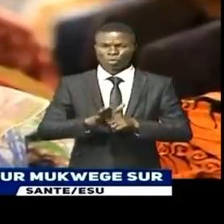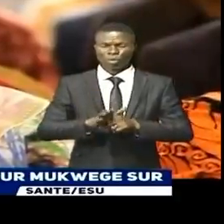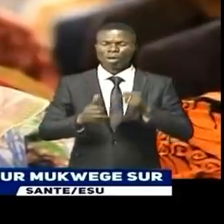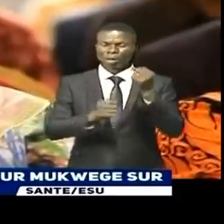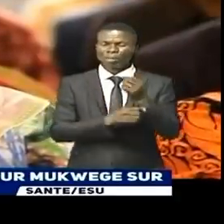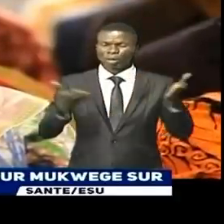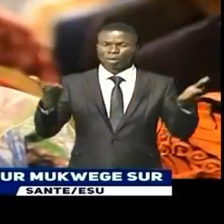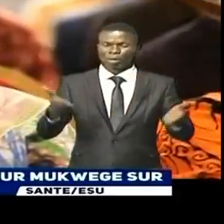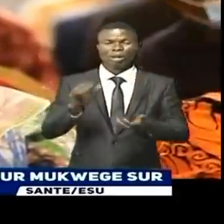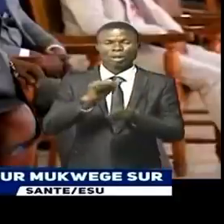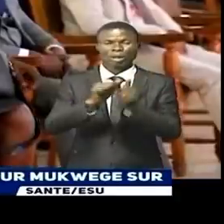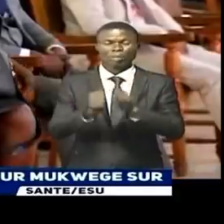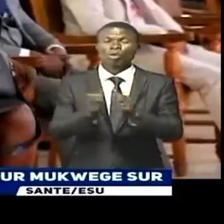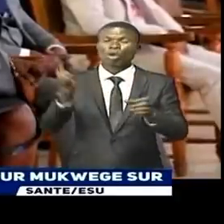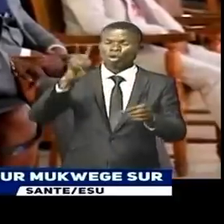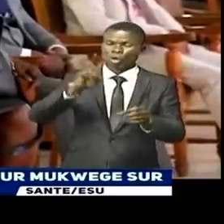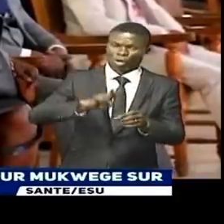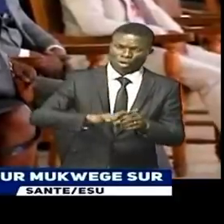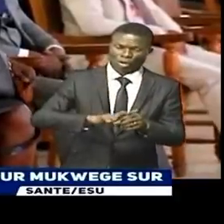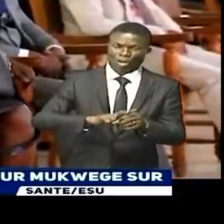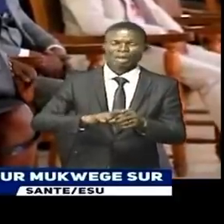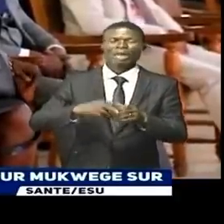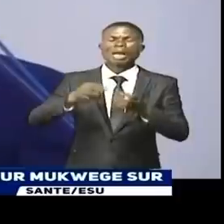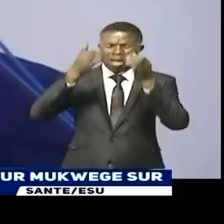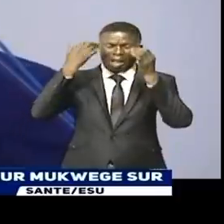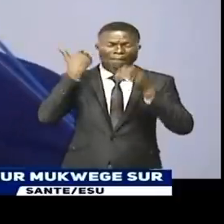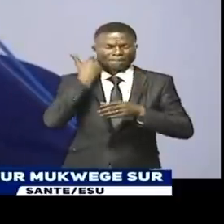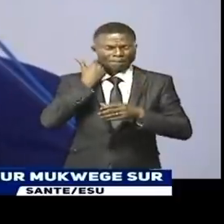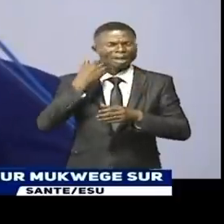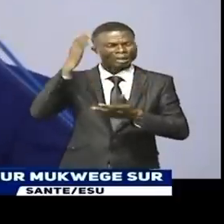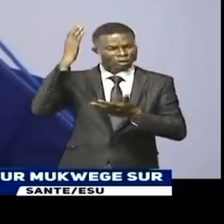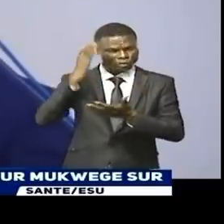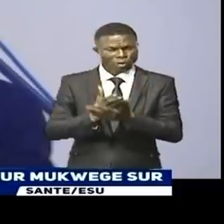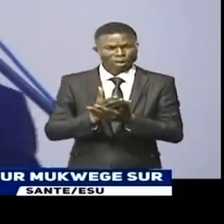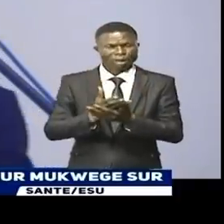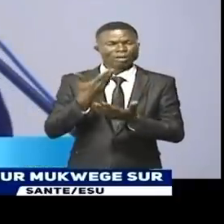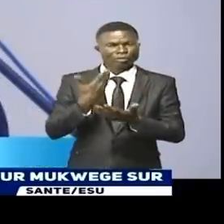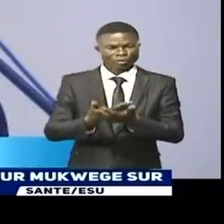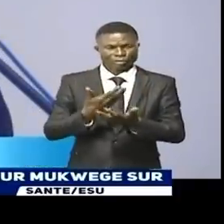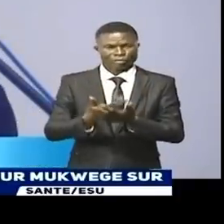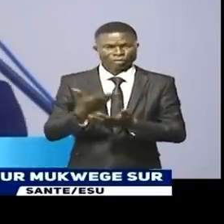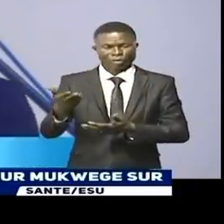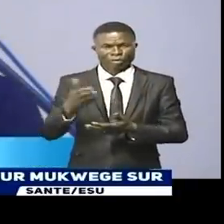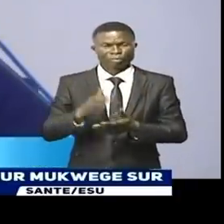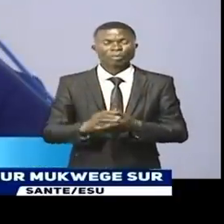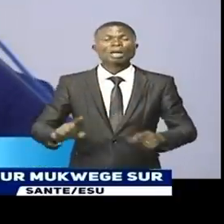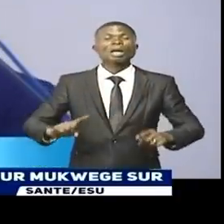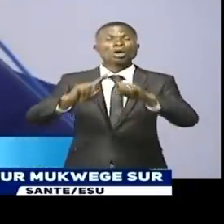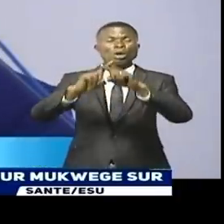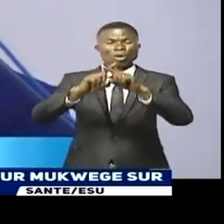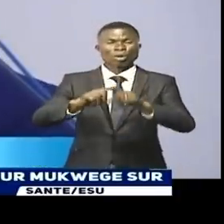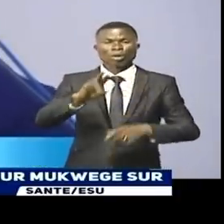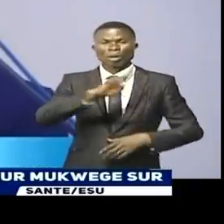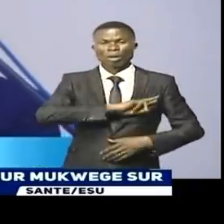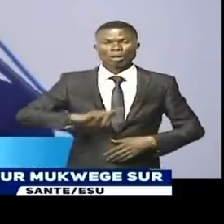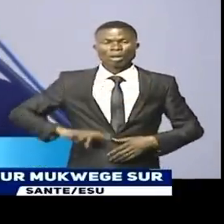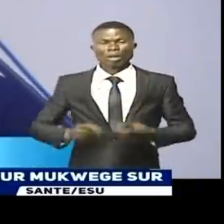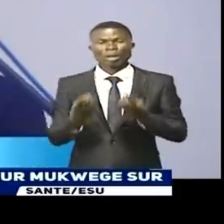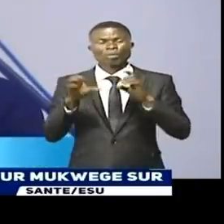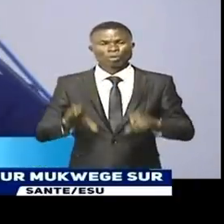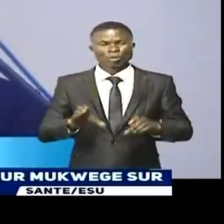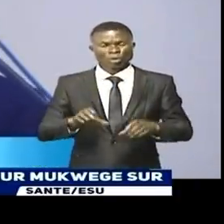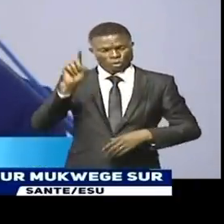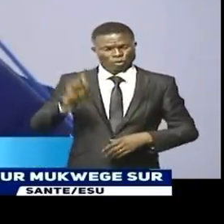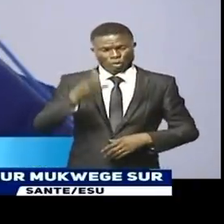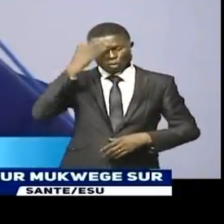que les problèmes de viol un pays qu'il faut éradiquer à tout prix les conflits en république démocratique du congo nous ne